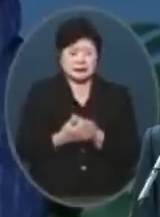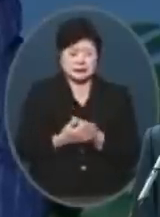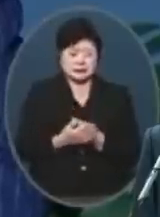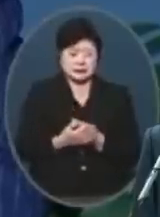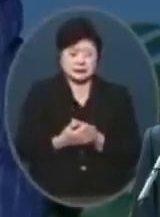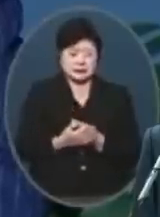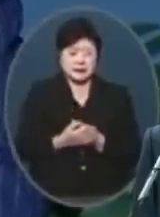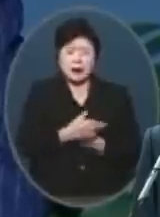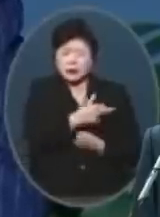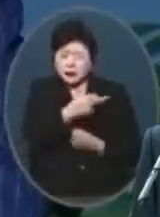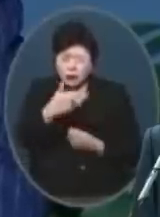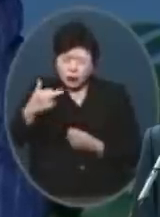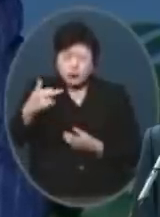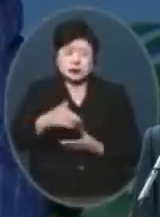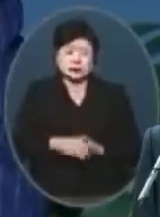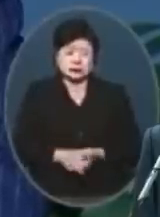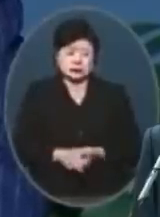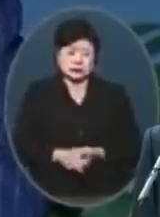너무나